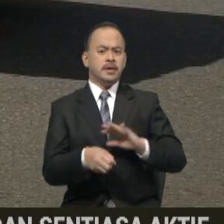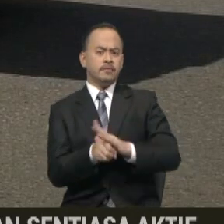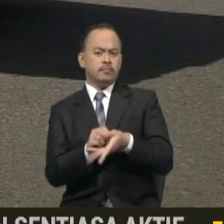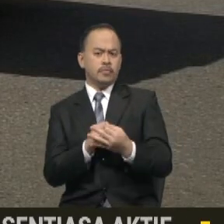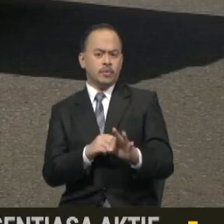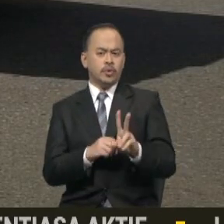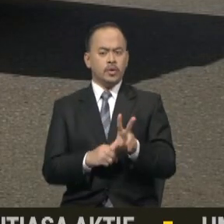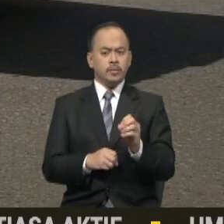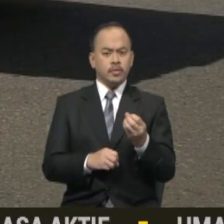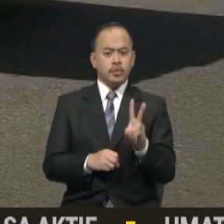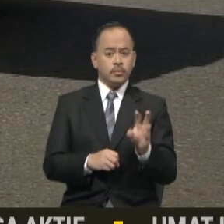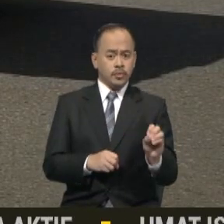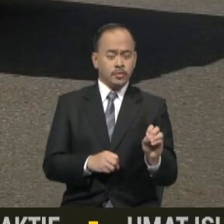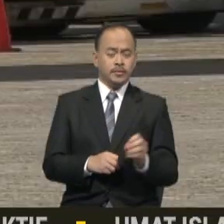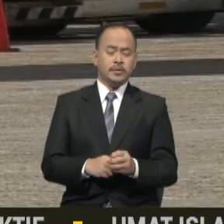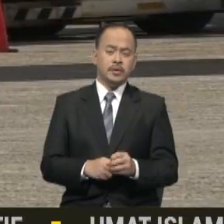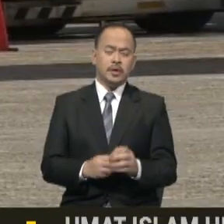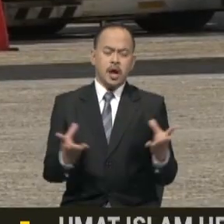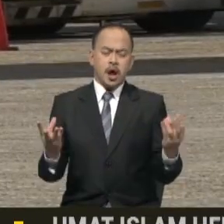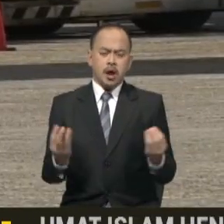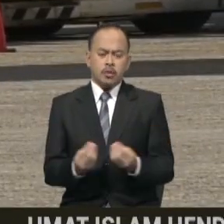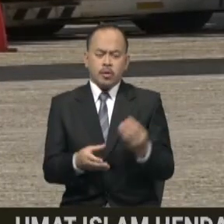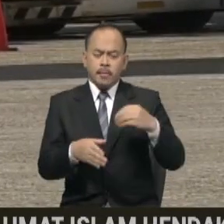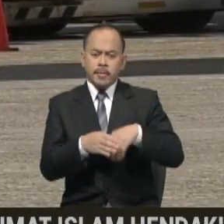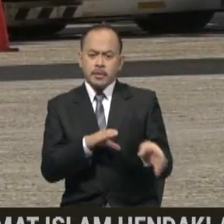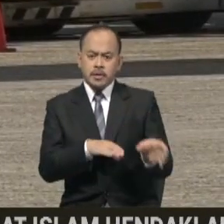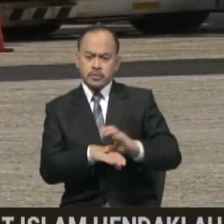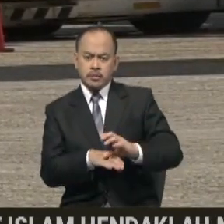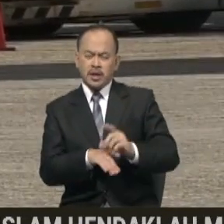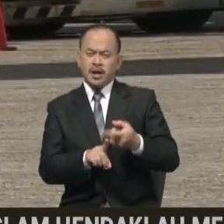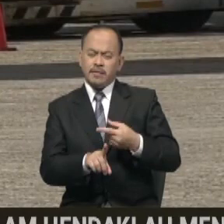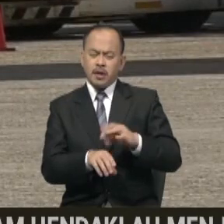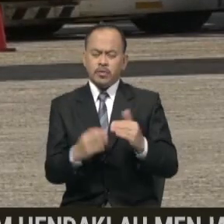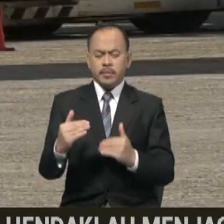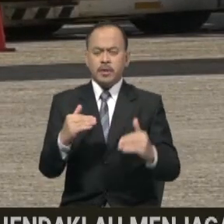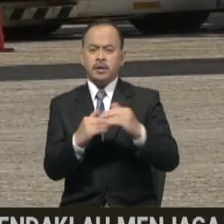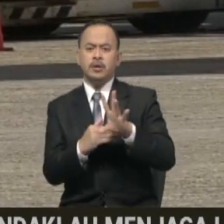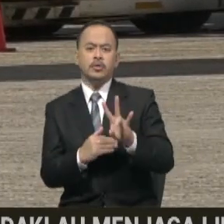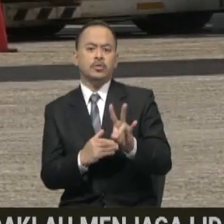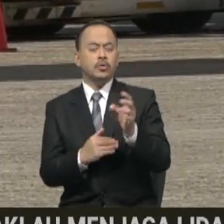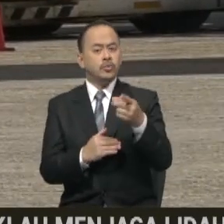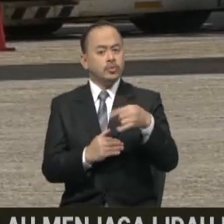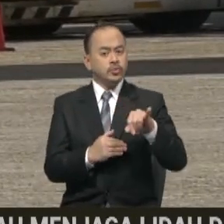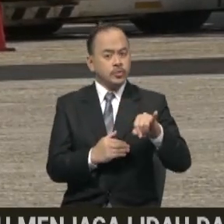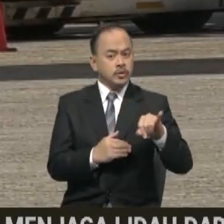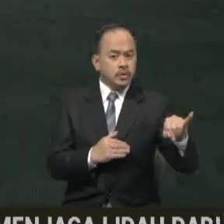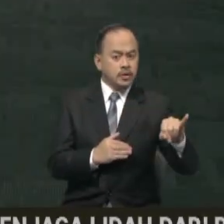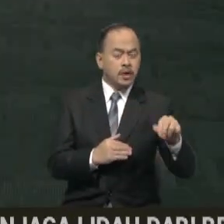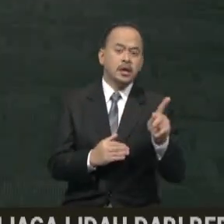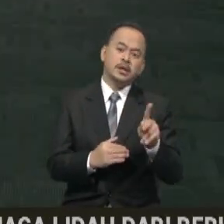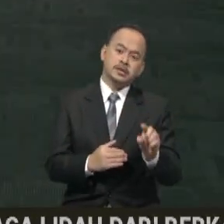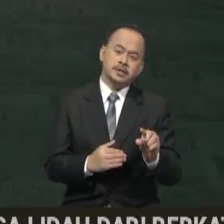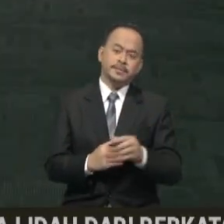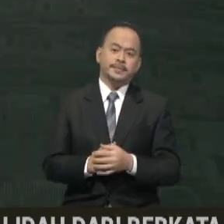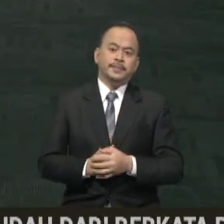pada tahun 2020, purata kargo masuk setiap tahun adalah di atas paras 7 juta kilogram.